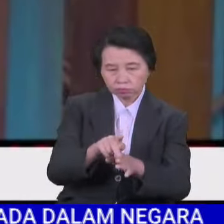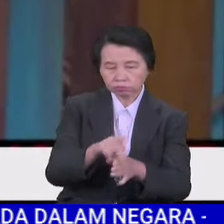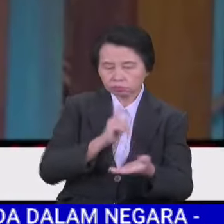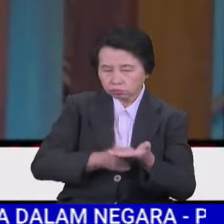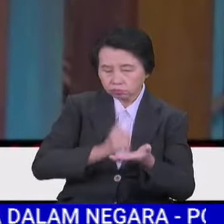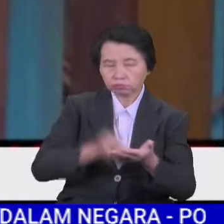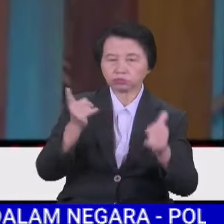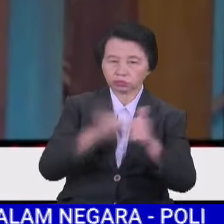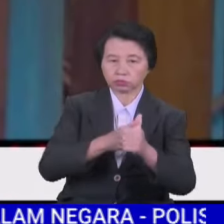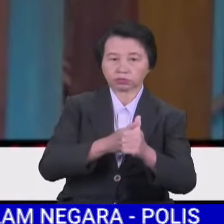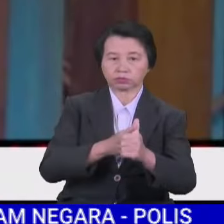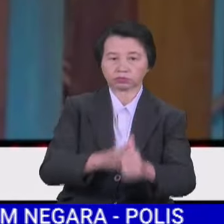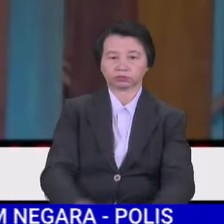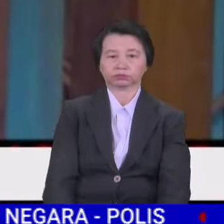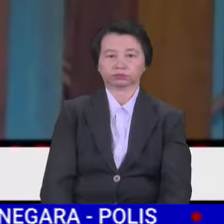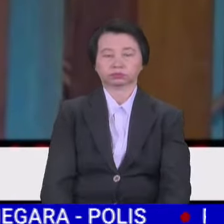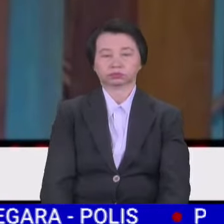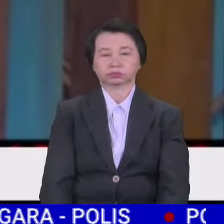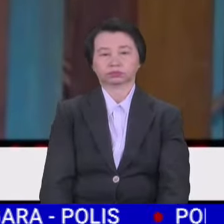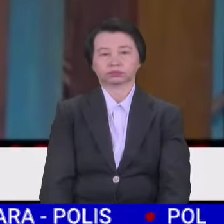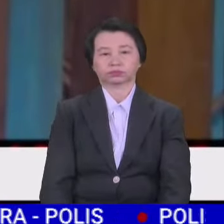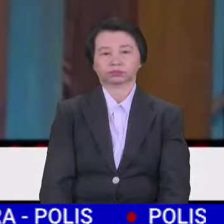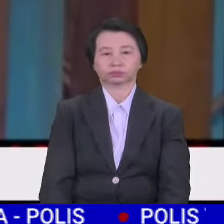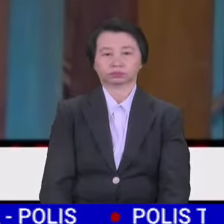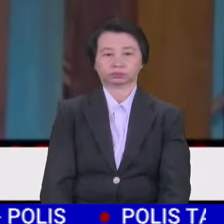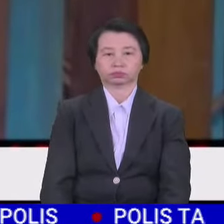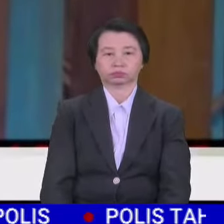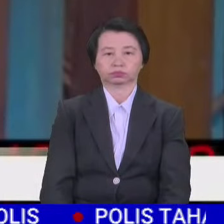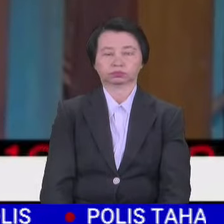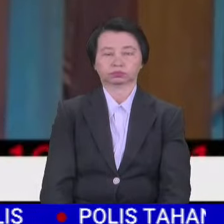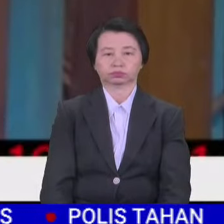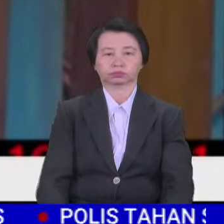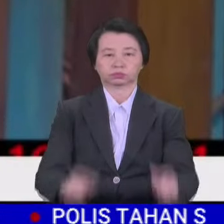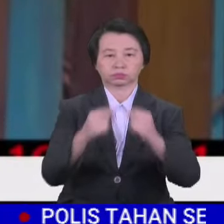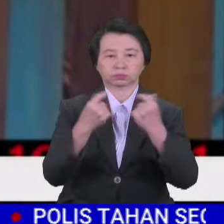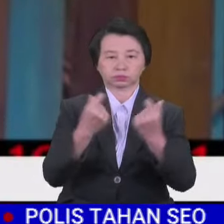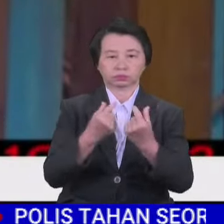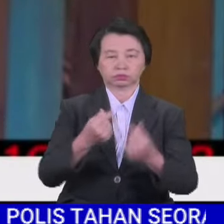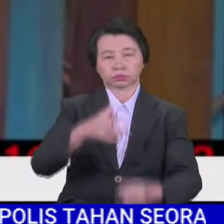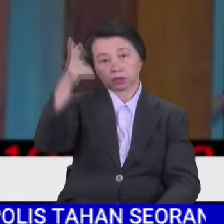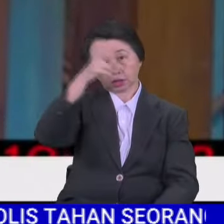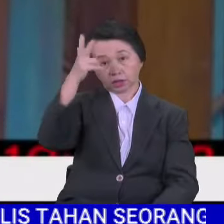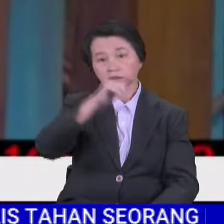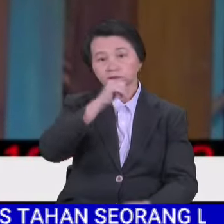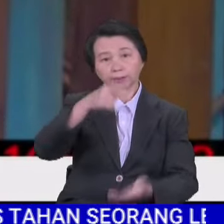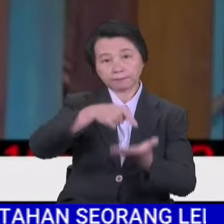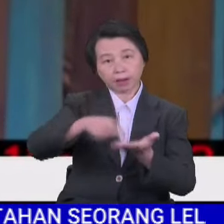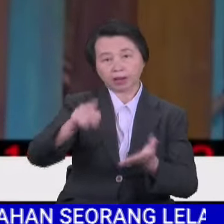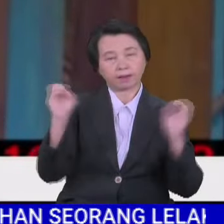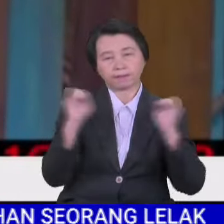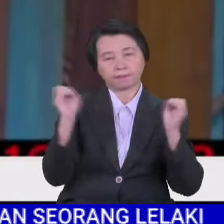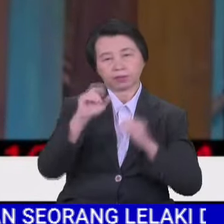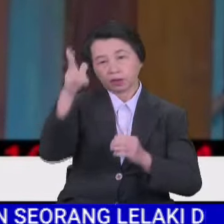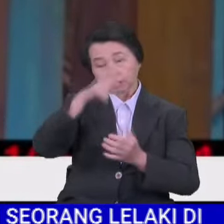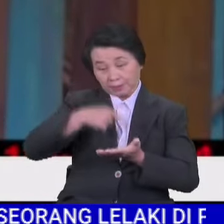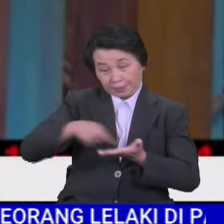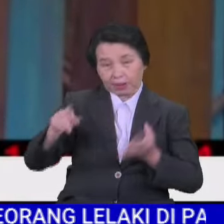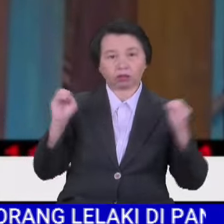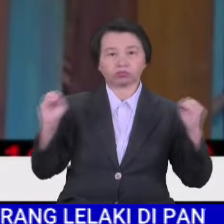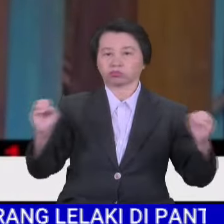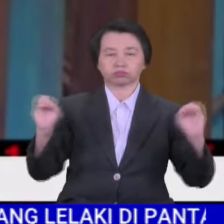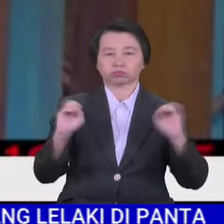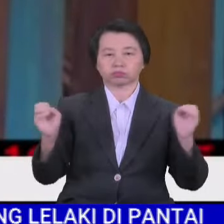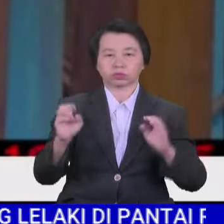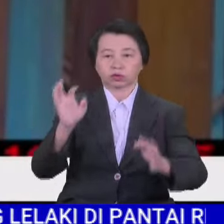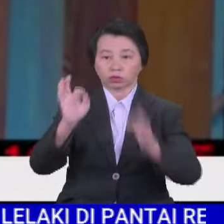berkenaan file.doc mpreg bercak kumpulan berdaya nih kerajaan tidak bayar apa-apa Hai Walaupun